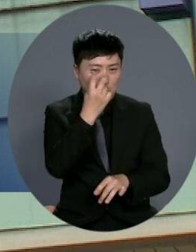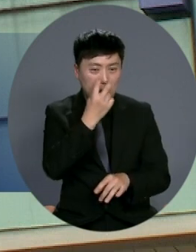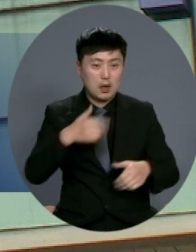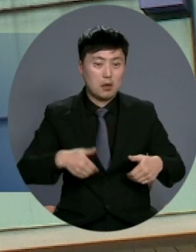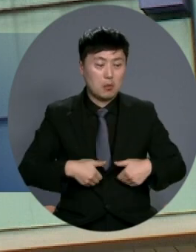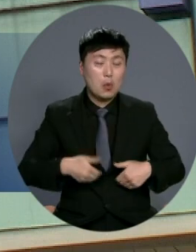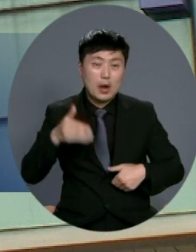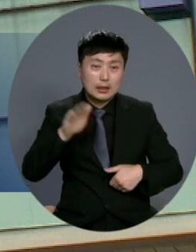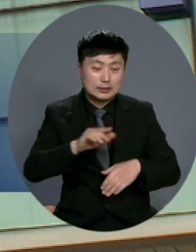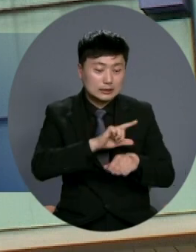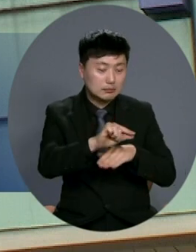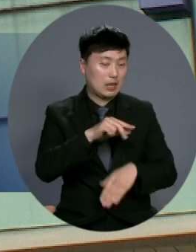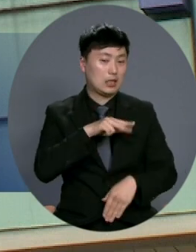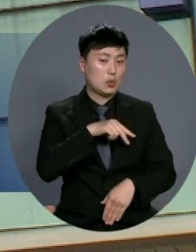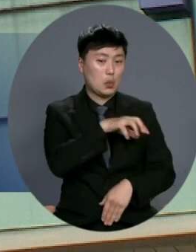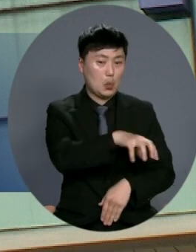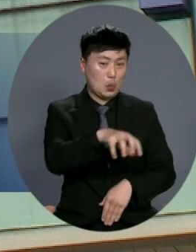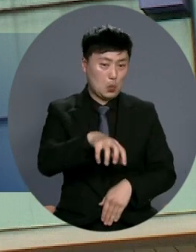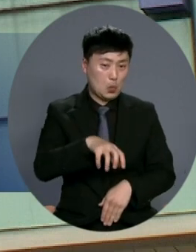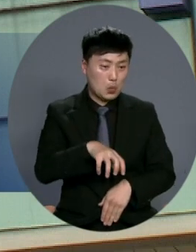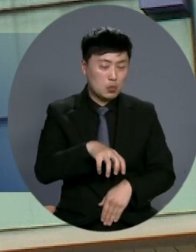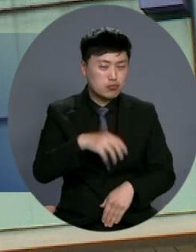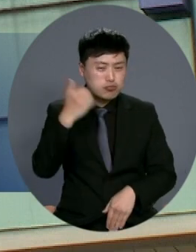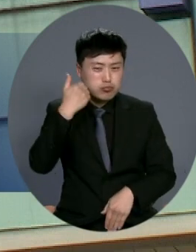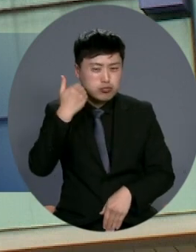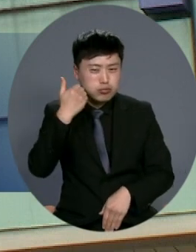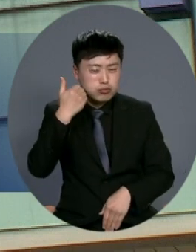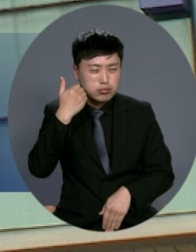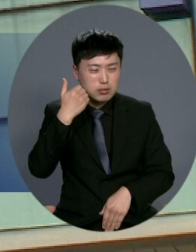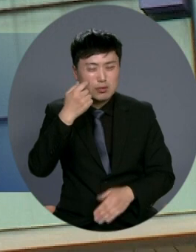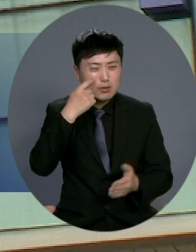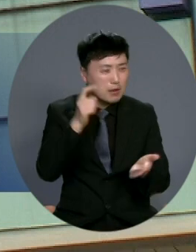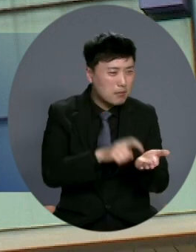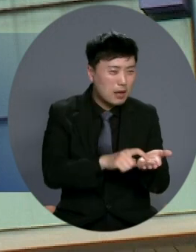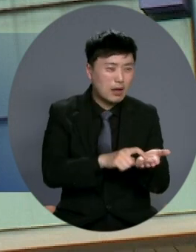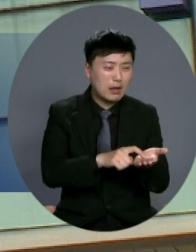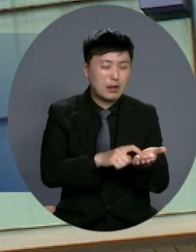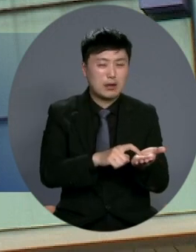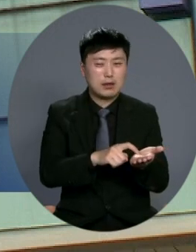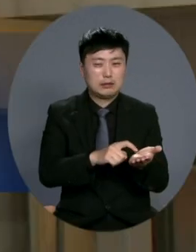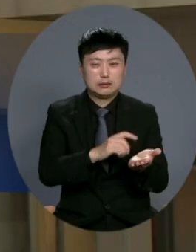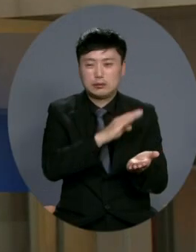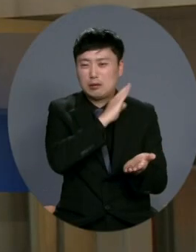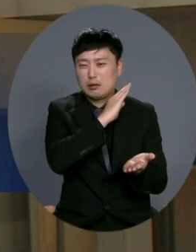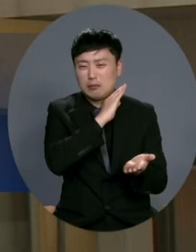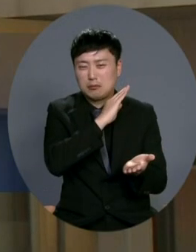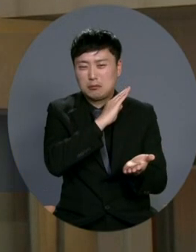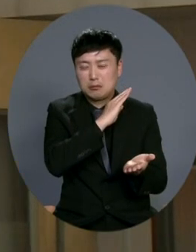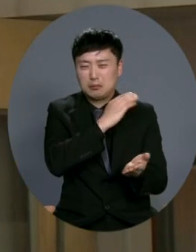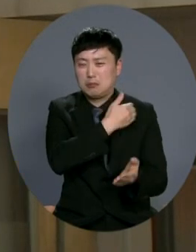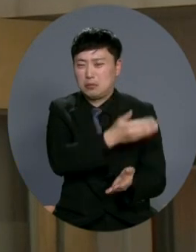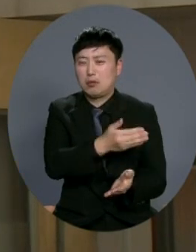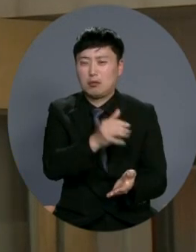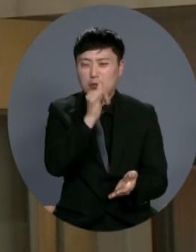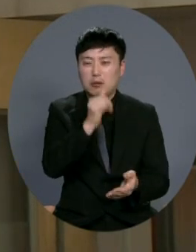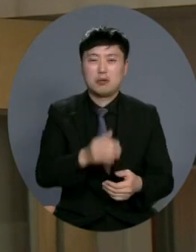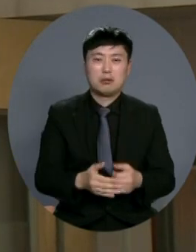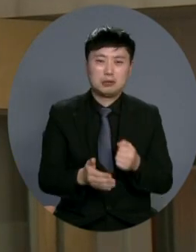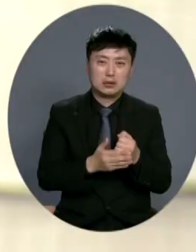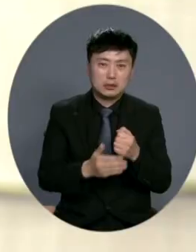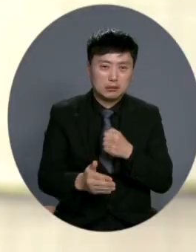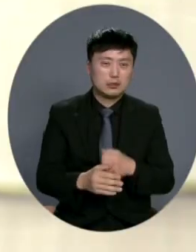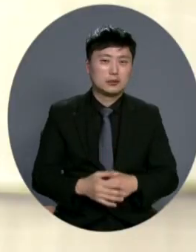있는 여지도 있는데, 지방의회라도 사실상 제도적 사각지대에 놓여 있는 게 아닌가 하는 좀. 느슨한